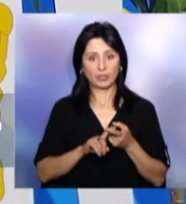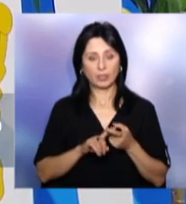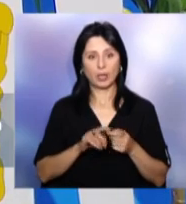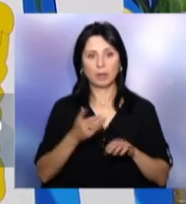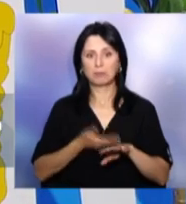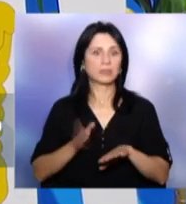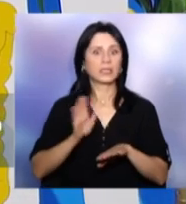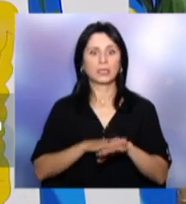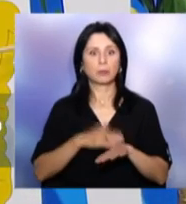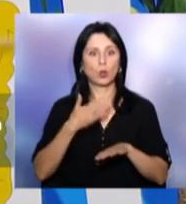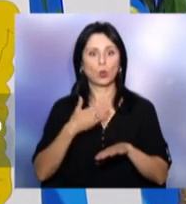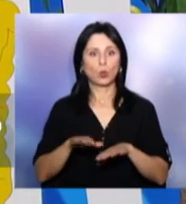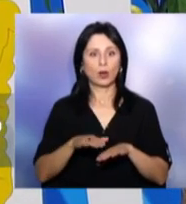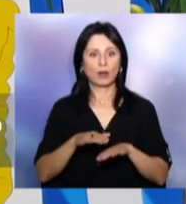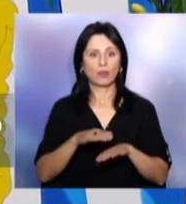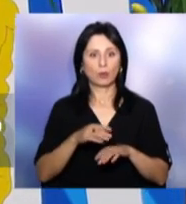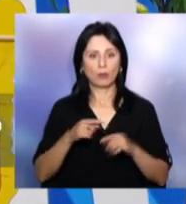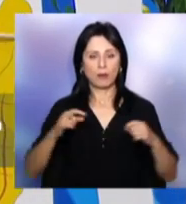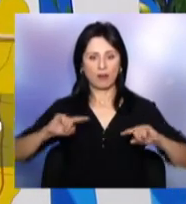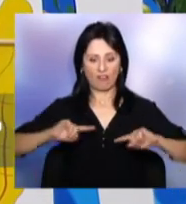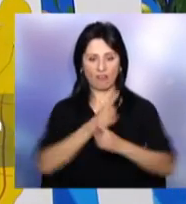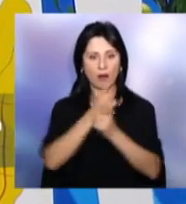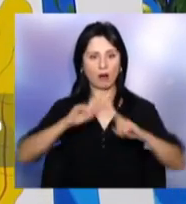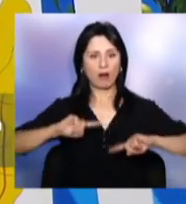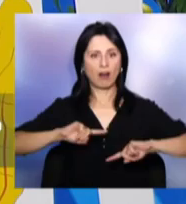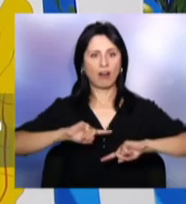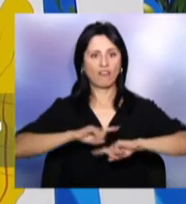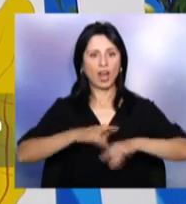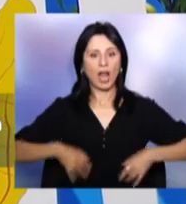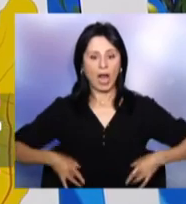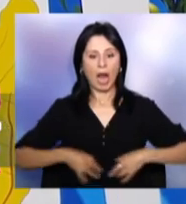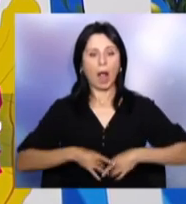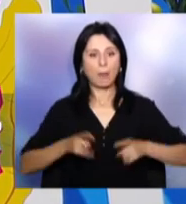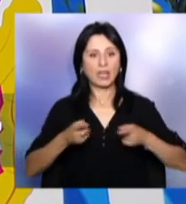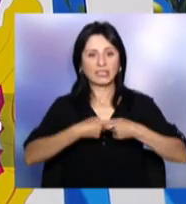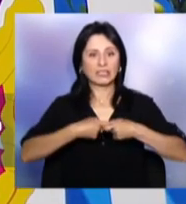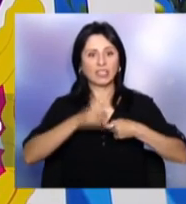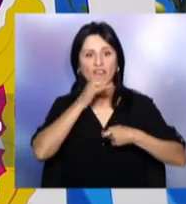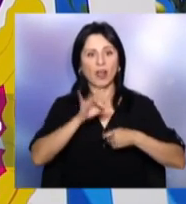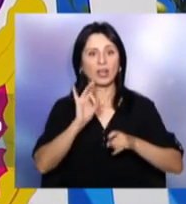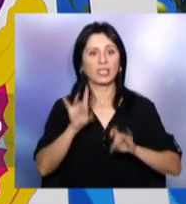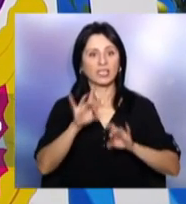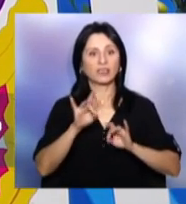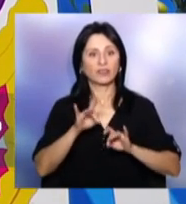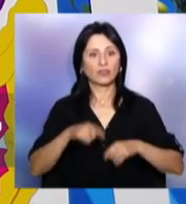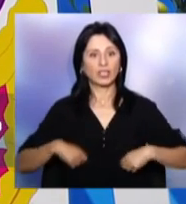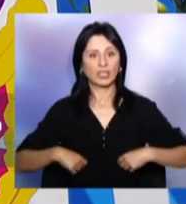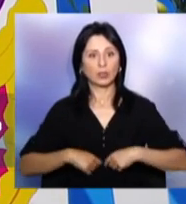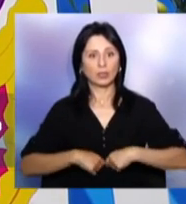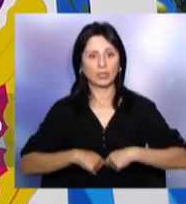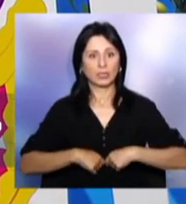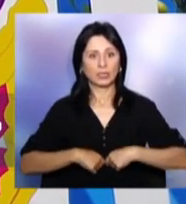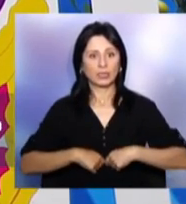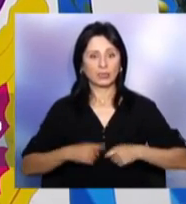შემთხვევას, როდესაც არის აი ესეთი შემომსარტყველი ტკივილები, აი ქამარივით შემოჭერილი ტკივილები, რომელიც